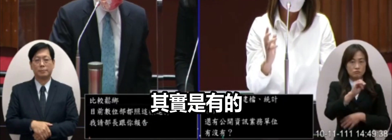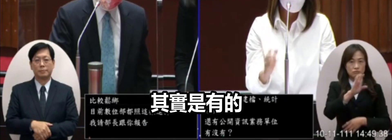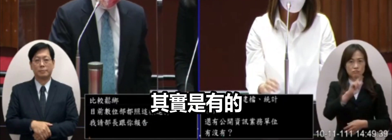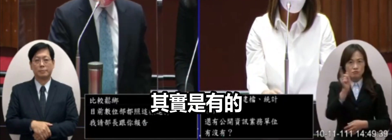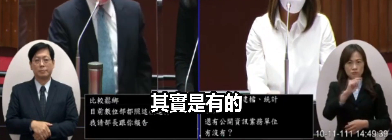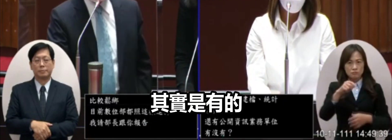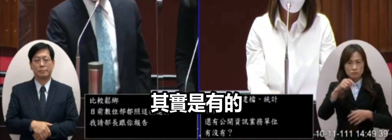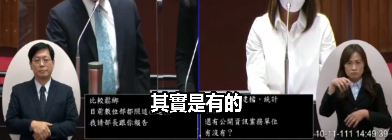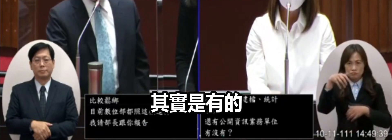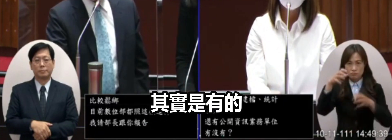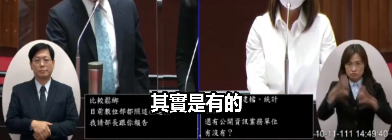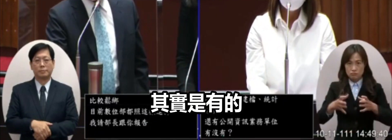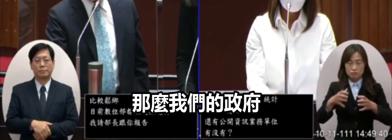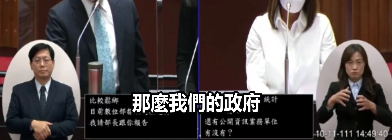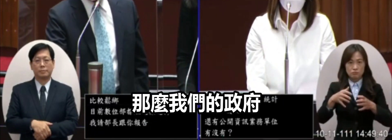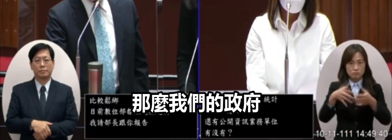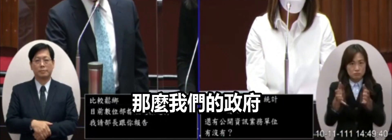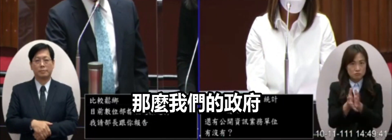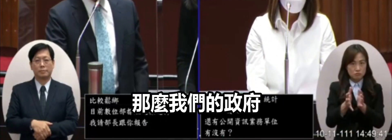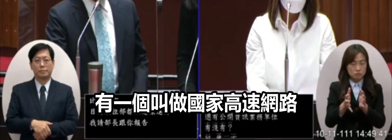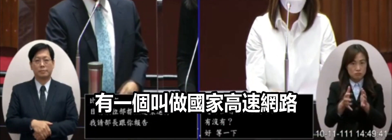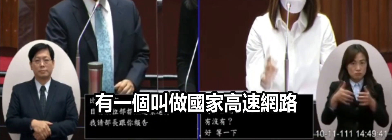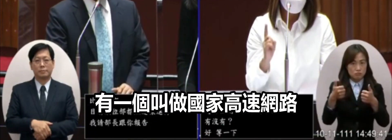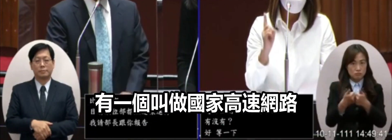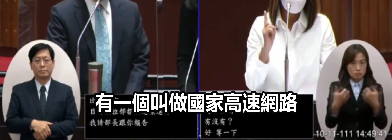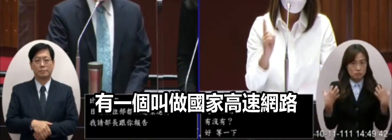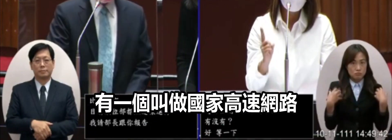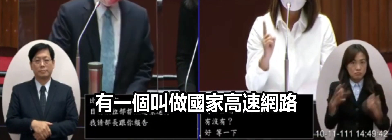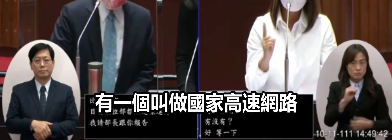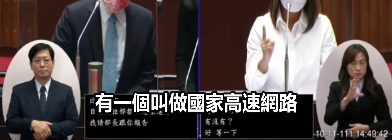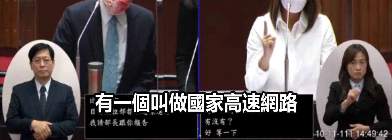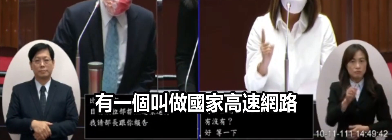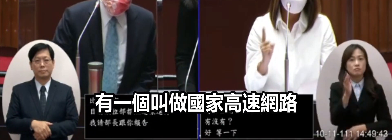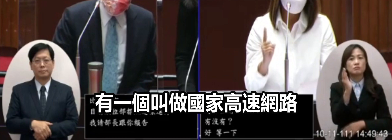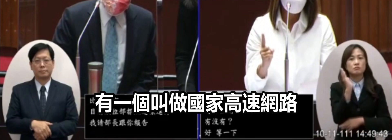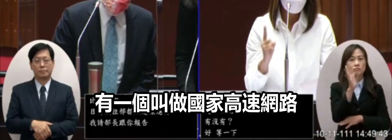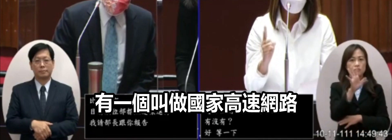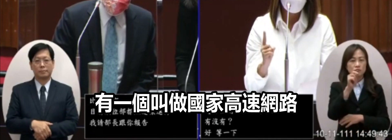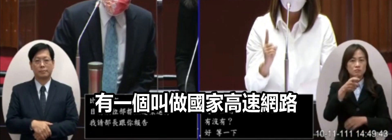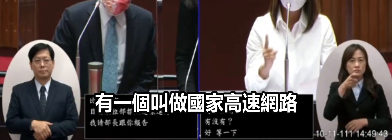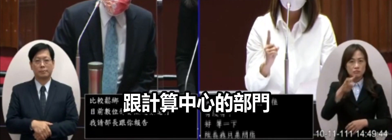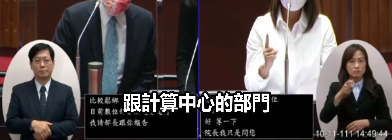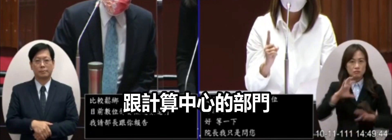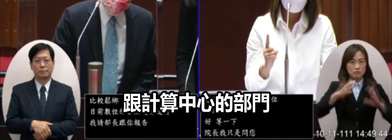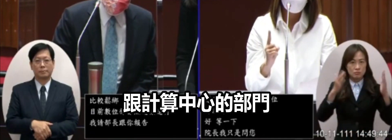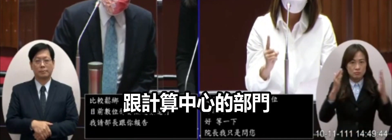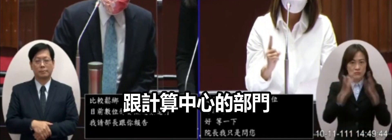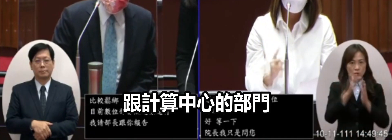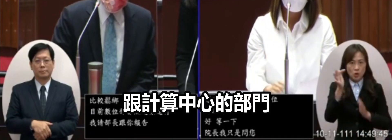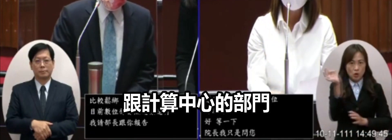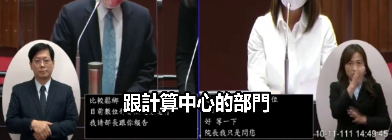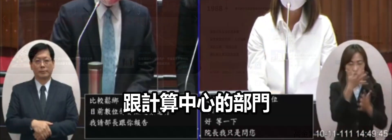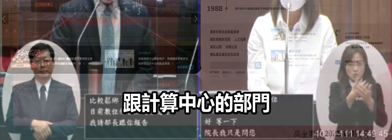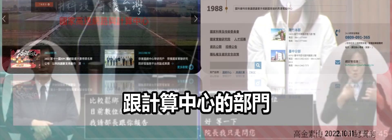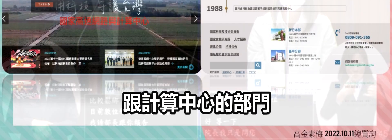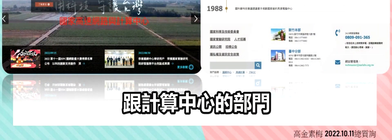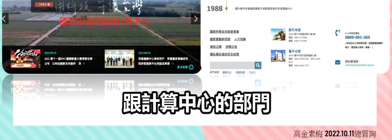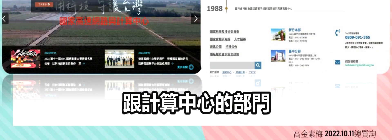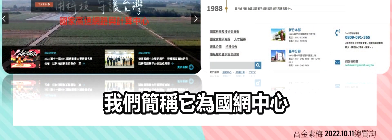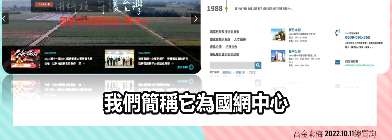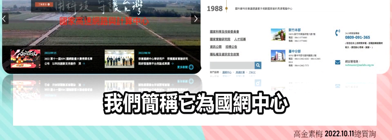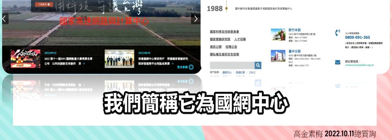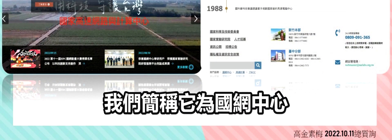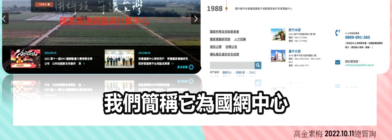会，其实是有的哈。那我们的政府有一个叫做国家高速网络跟计算中心的部